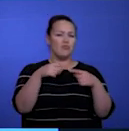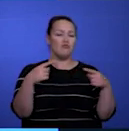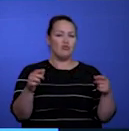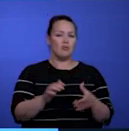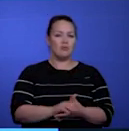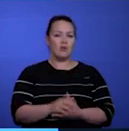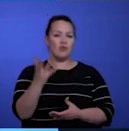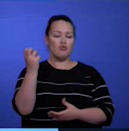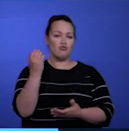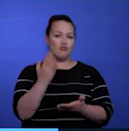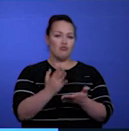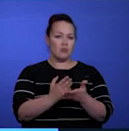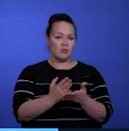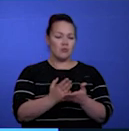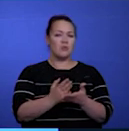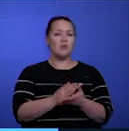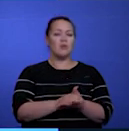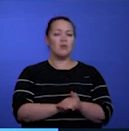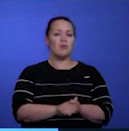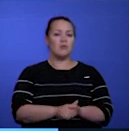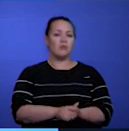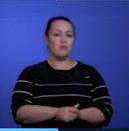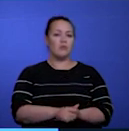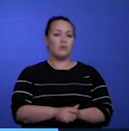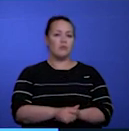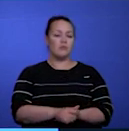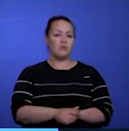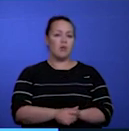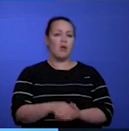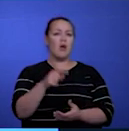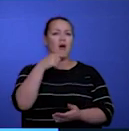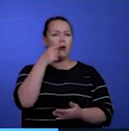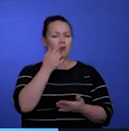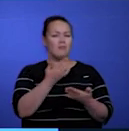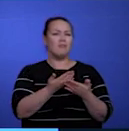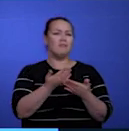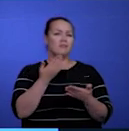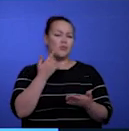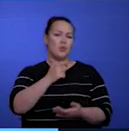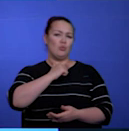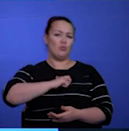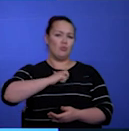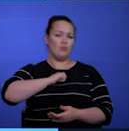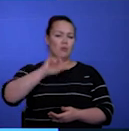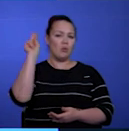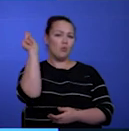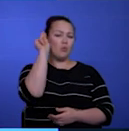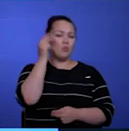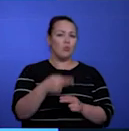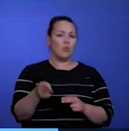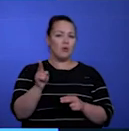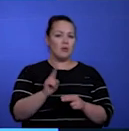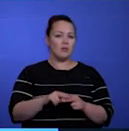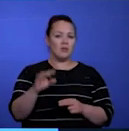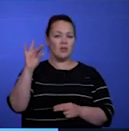еще есть ребята суффиксы о которых вы конечно говорили неоднократно у себя на уроках это софикс и